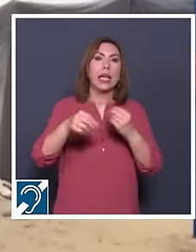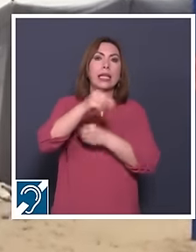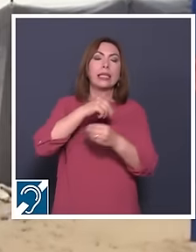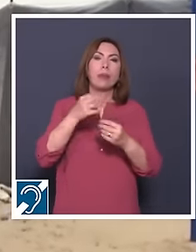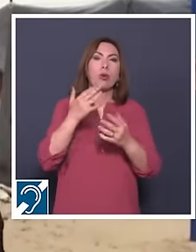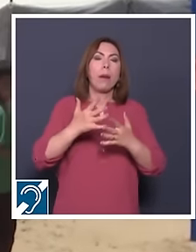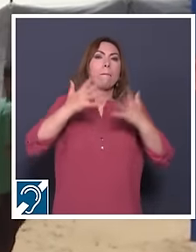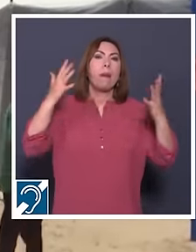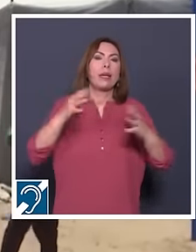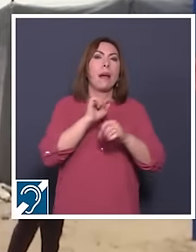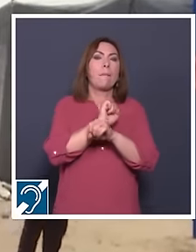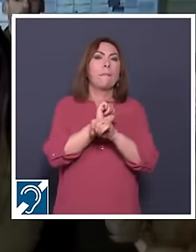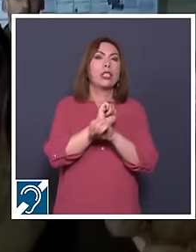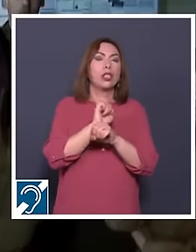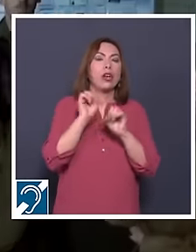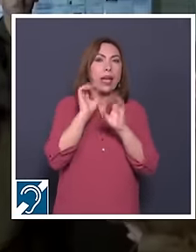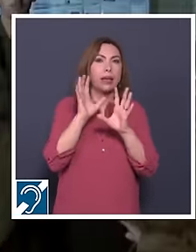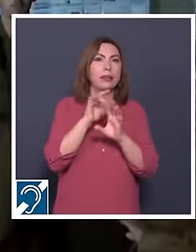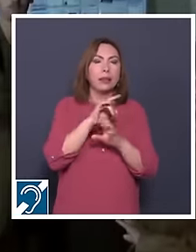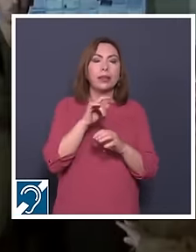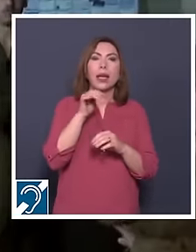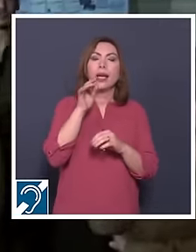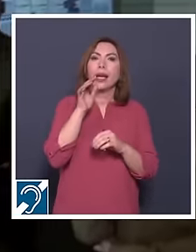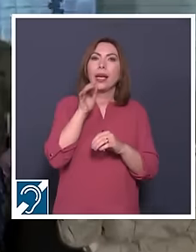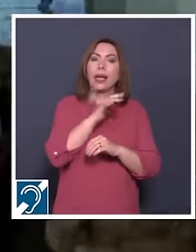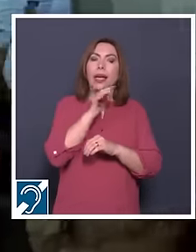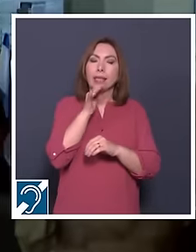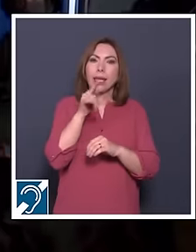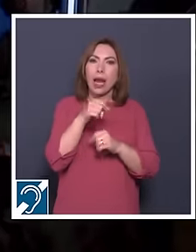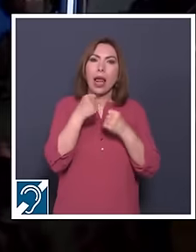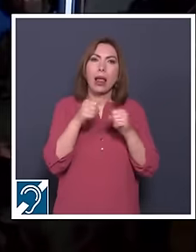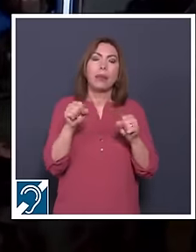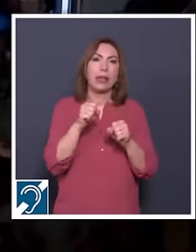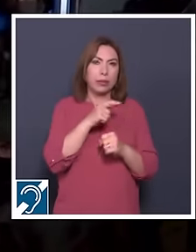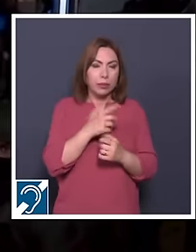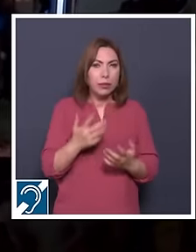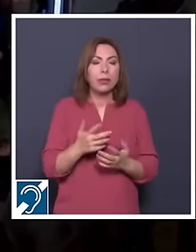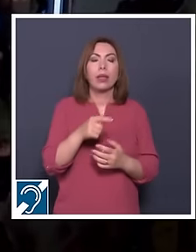de prizonieri palestinieni arestați de Israel. Prim-ministrul israelian a mai precizat